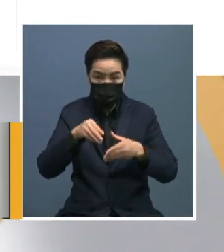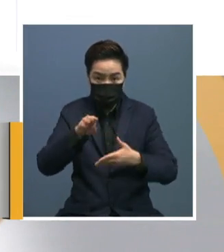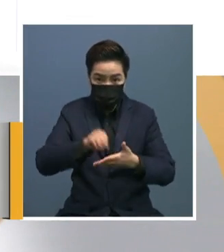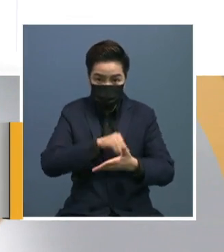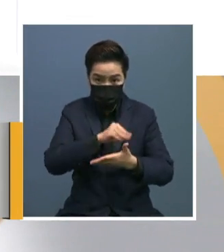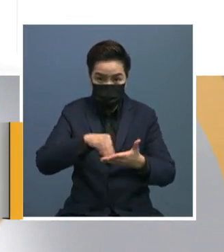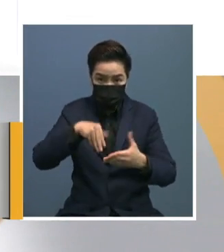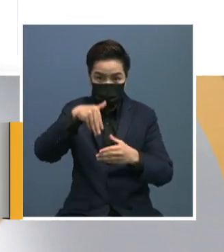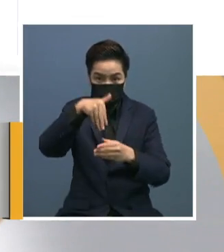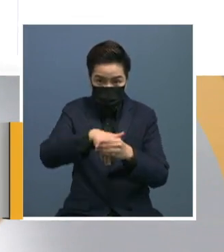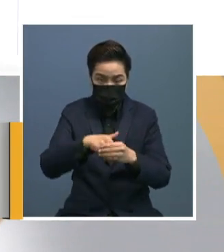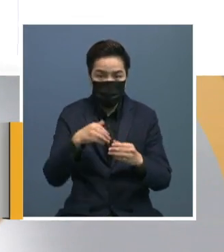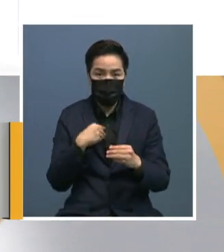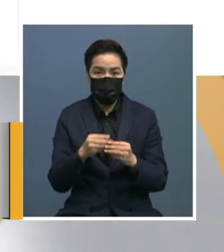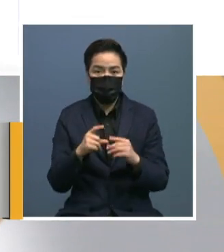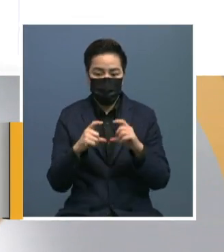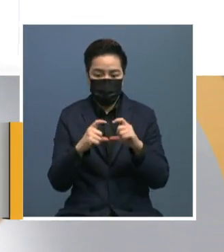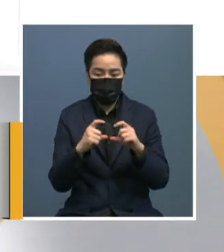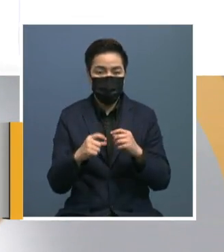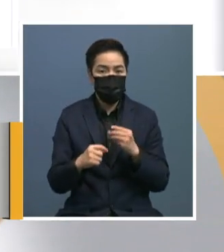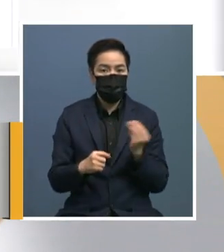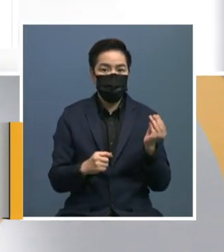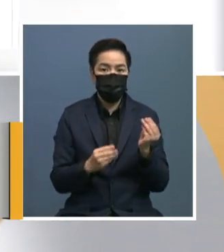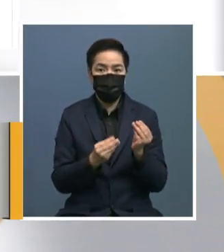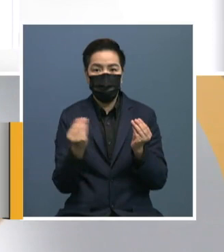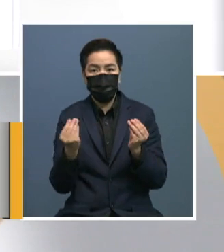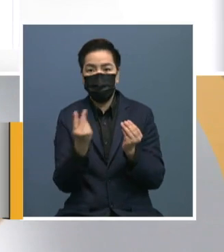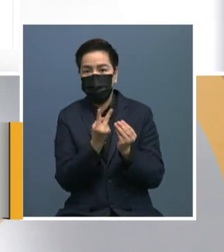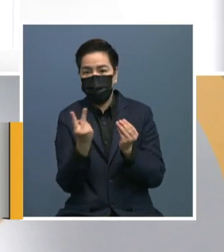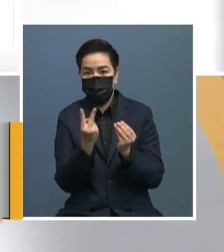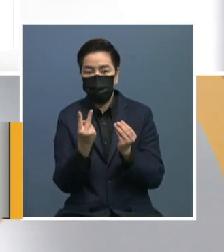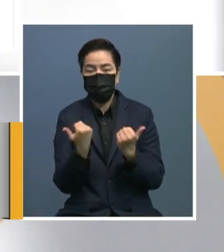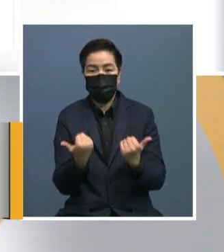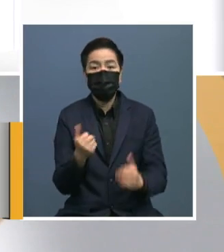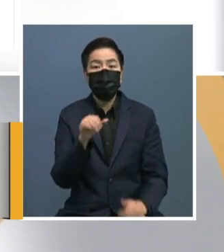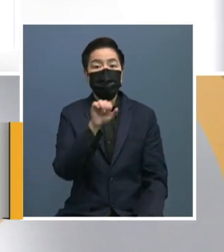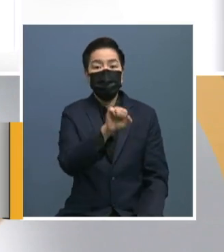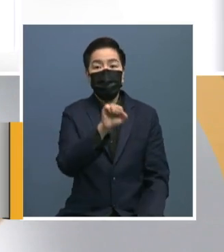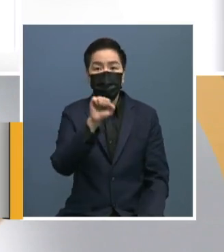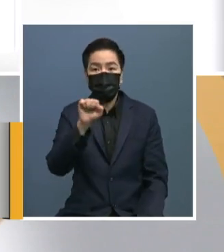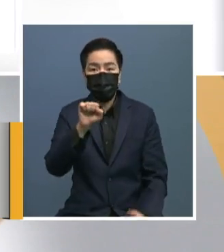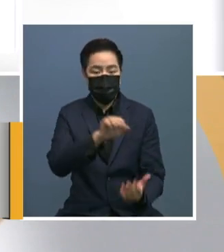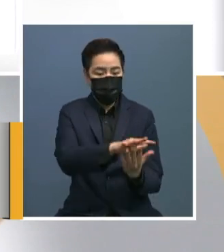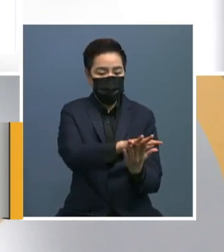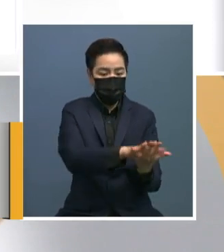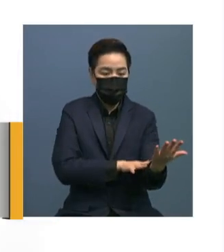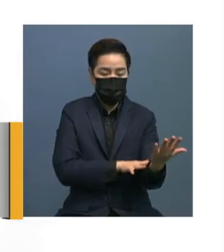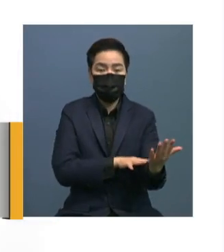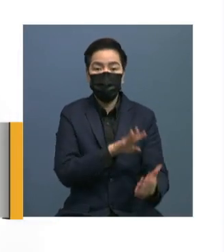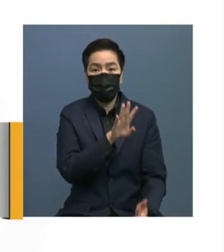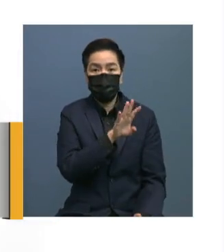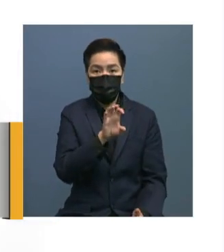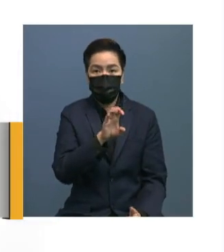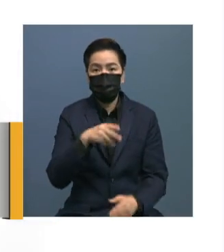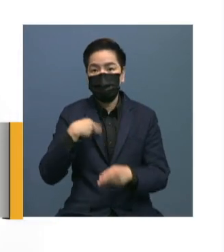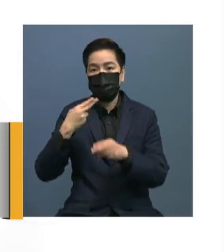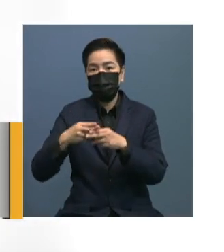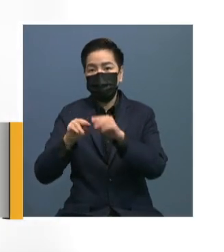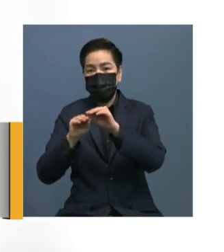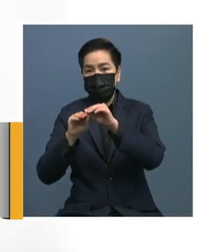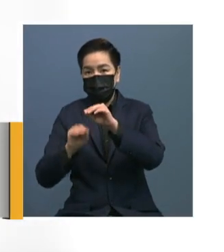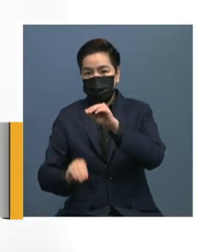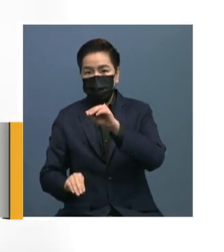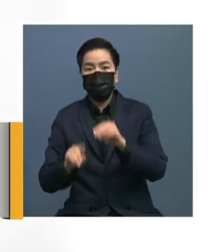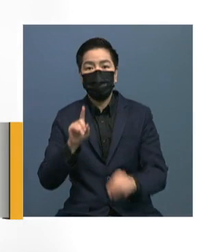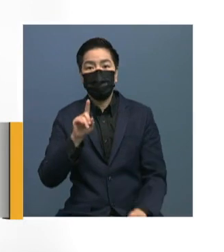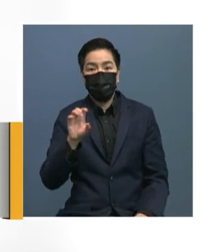ถึงการที่จะปรับสัดส่วนของสสแบ่งเขต400คนบัญชีรายชื่อ 100คนค่ะเมื่อวานนี้ค่ะเว็บไซต์